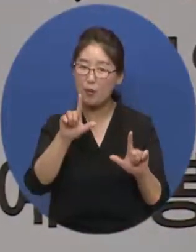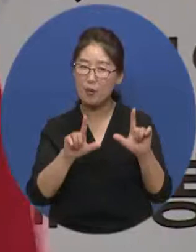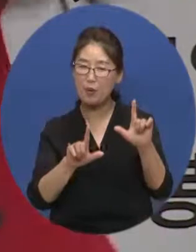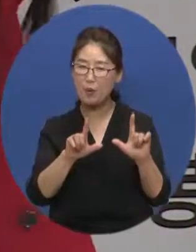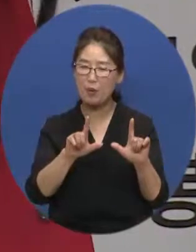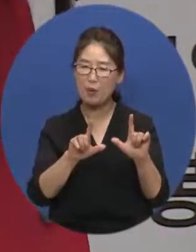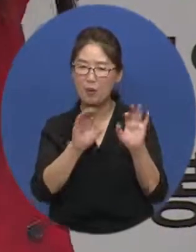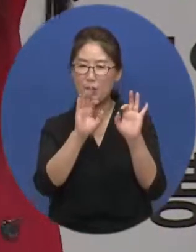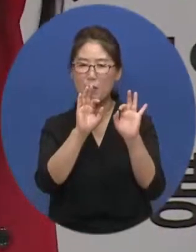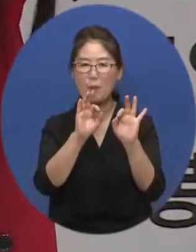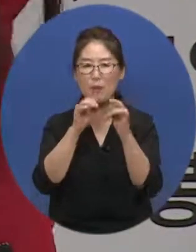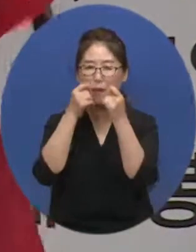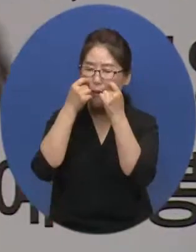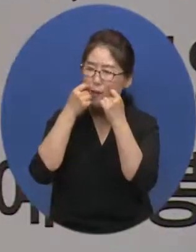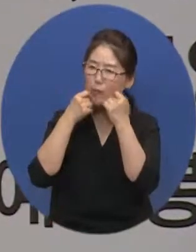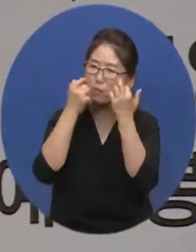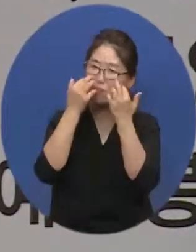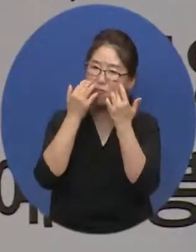흘리고